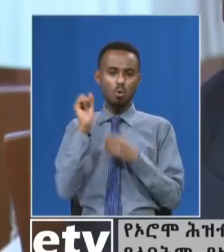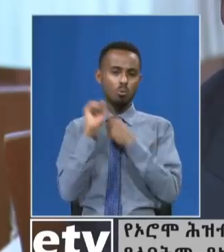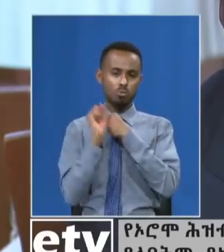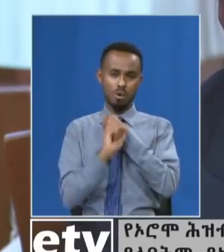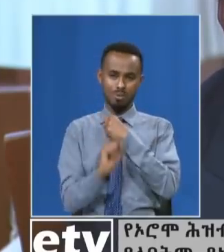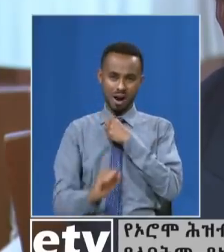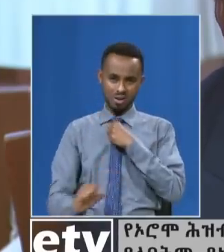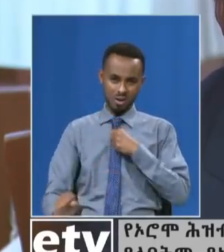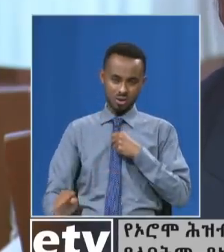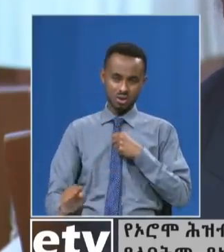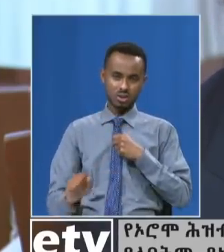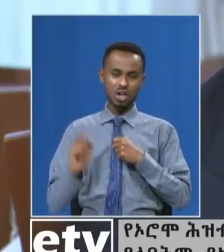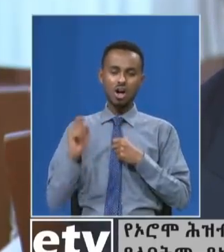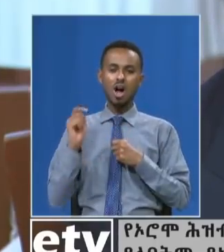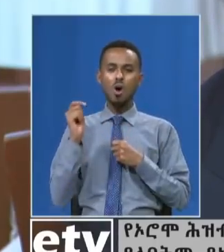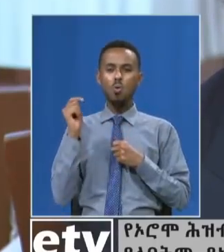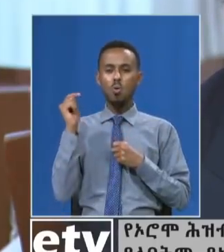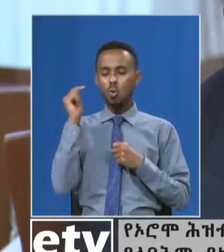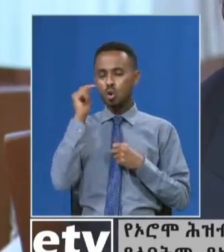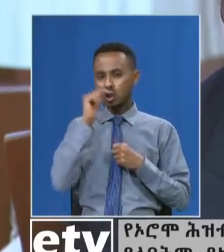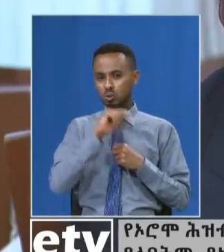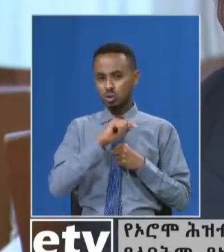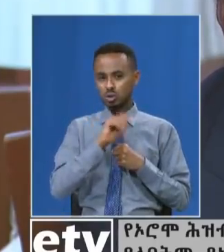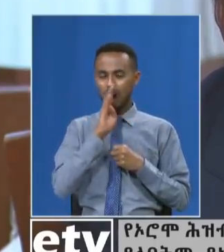ፕሮፓጋንዳዎች፣ አሉባልታዎች